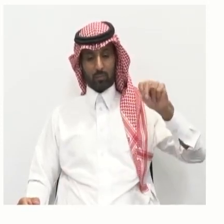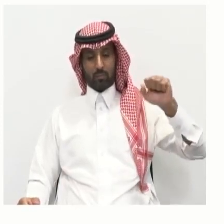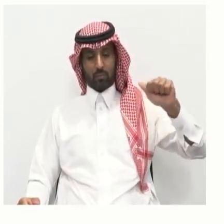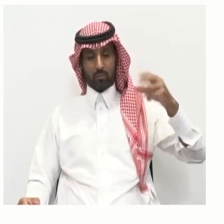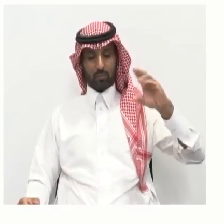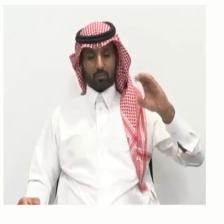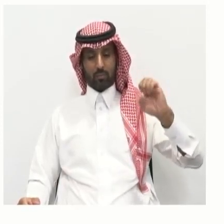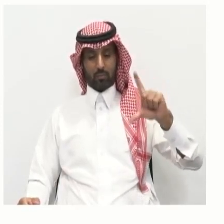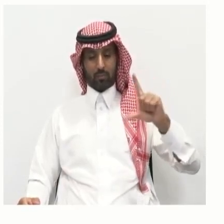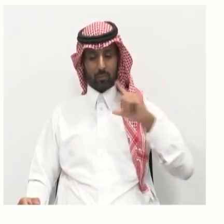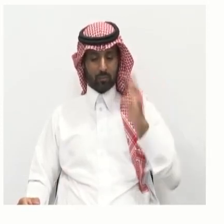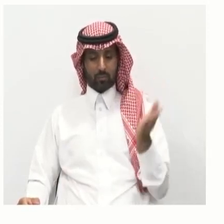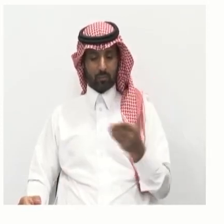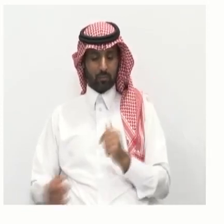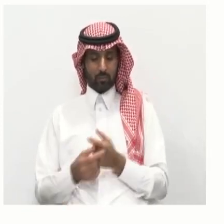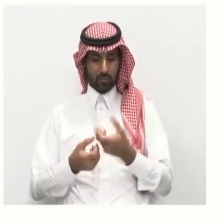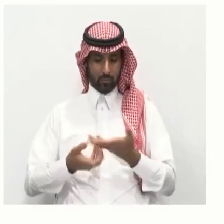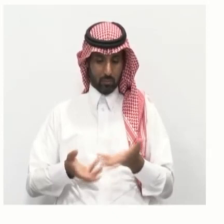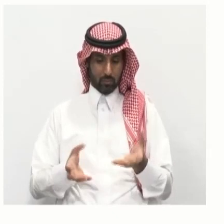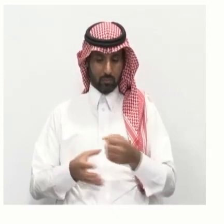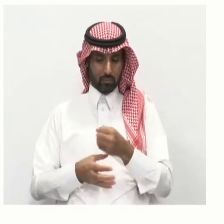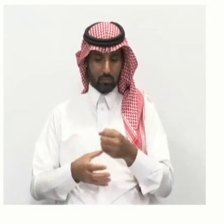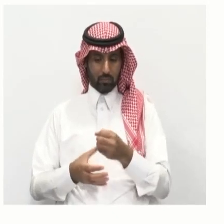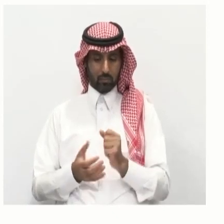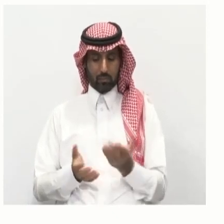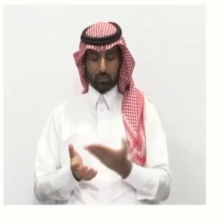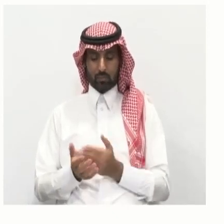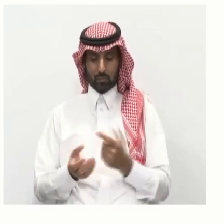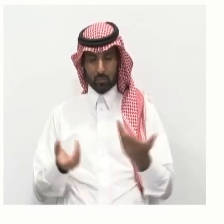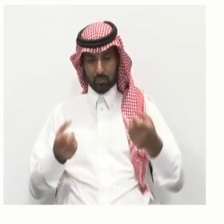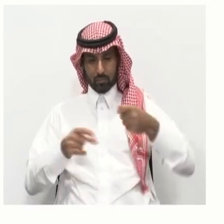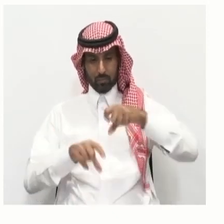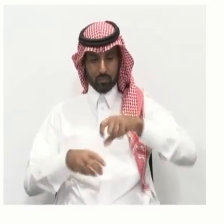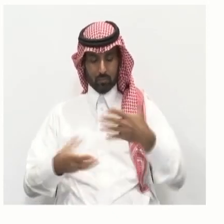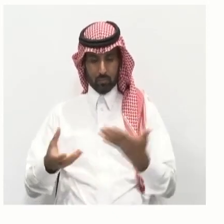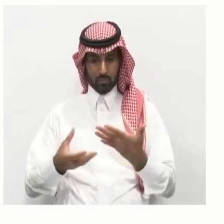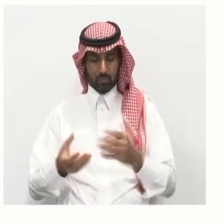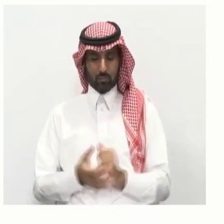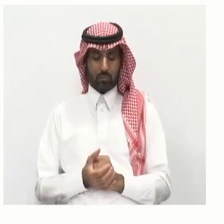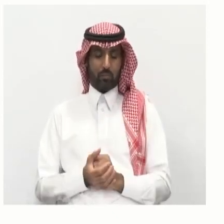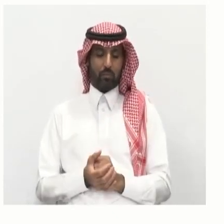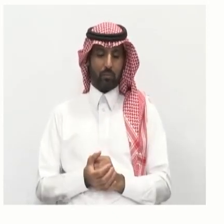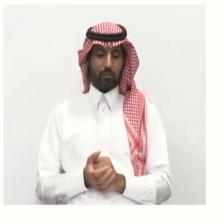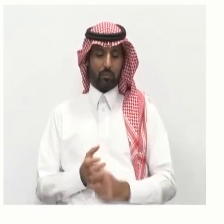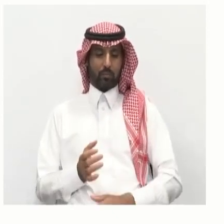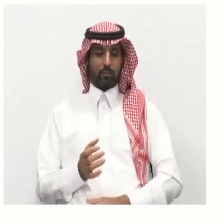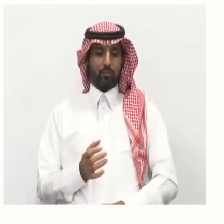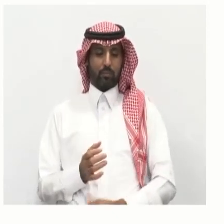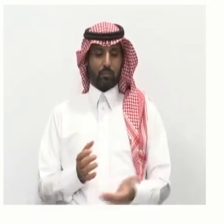كذلك ايش محلول معناه ذائب هذا بالنسبه للمتفاعلات بالنسبه للمتفاعلات